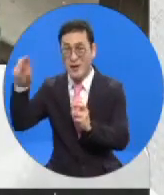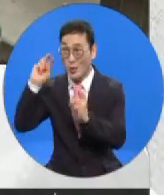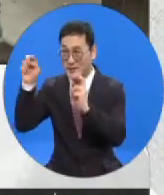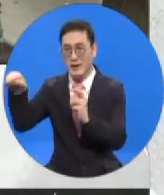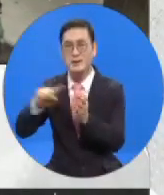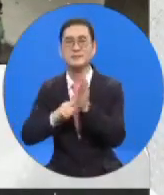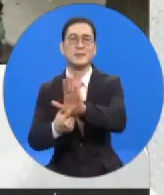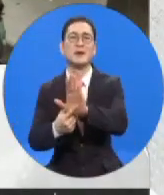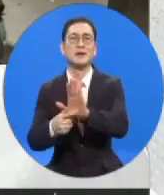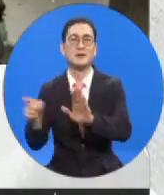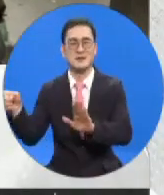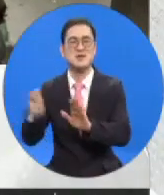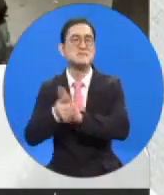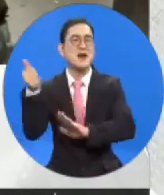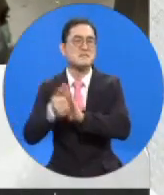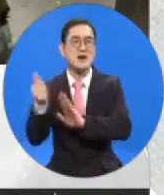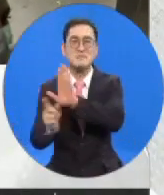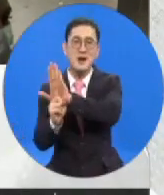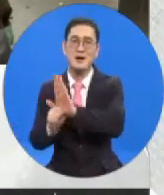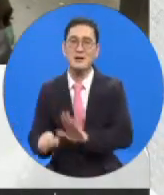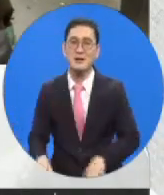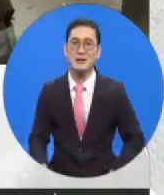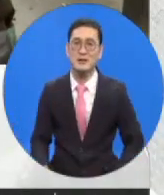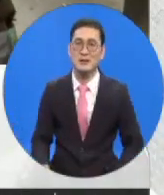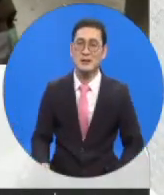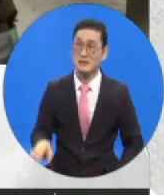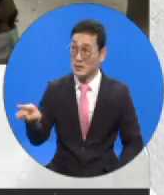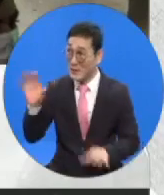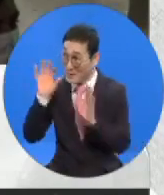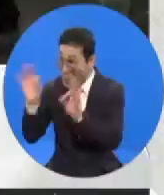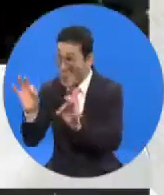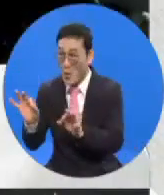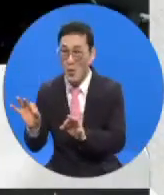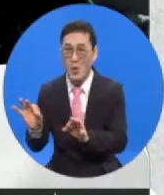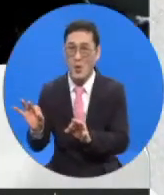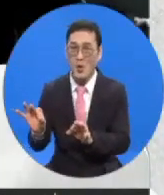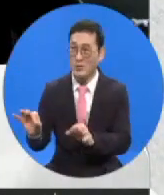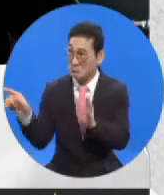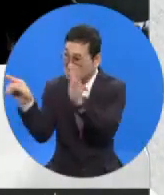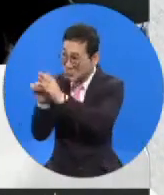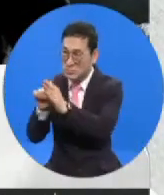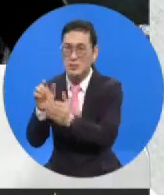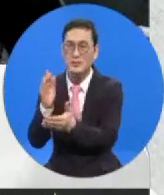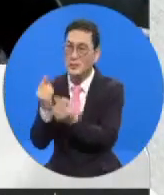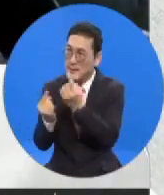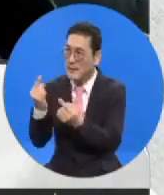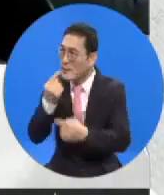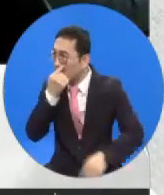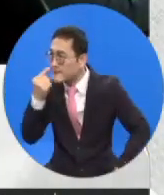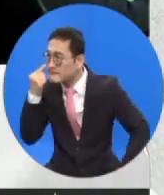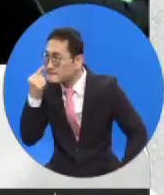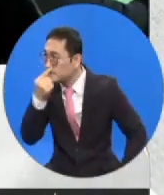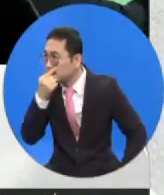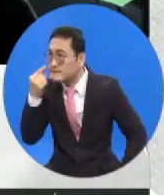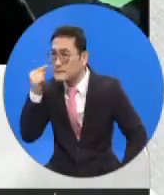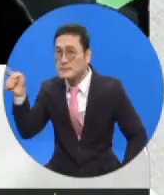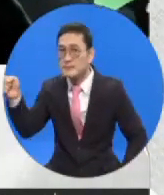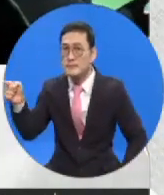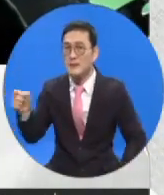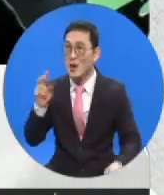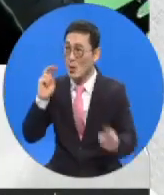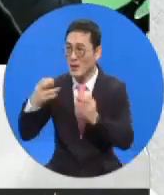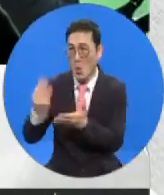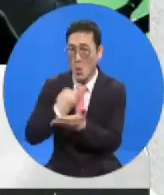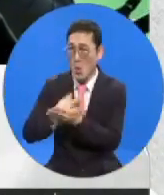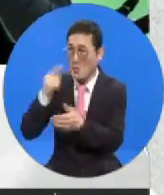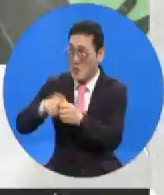있다는 것이죠. 그렇기 때문에 회사의 어떤 주가에 영향을 미치기 위한 회사의 경영적 판단 아니냐라는 비판도 있는 것이고요.